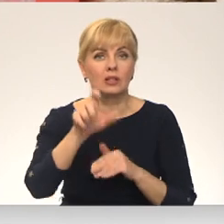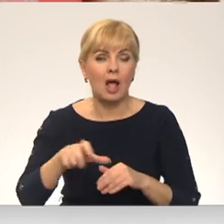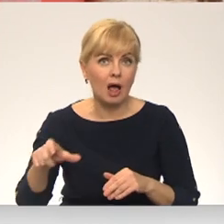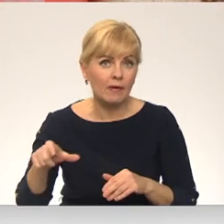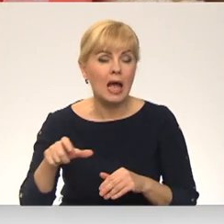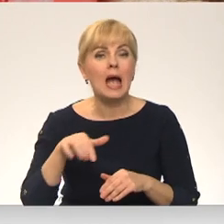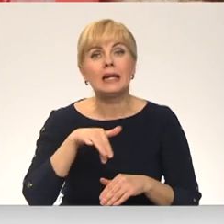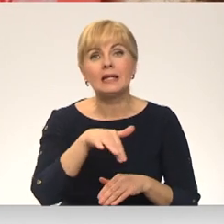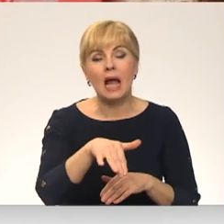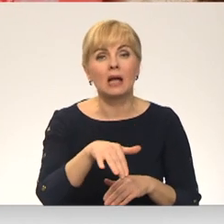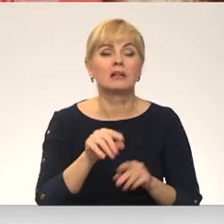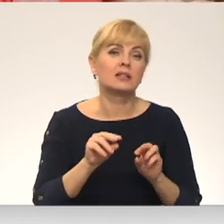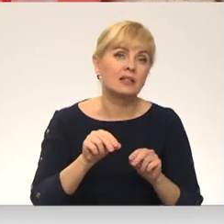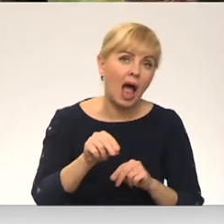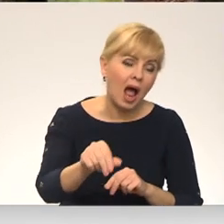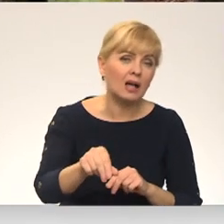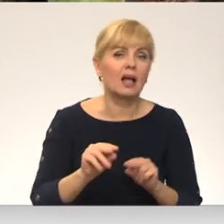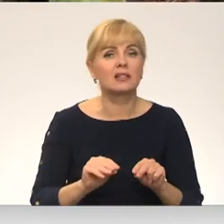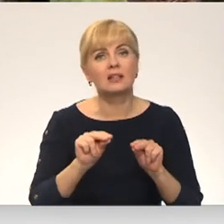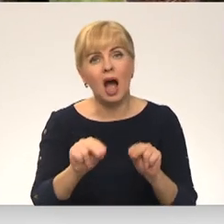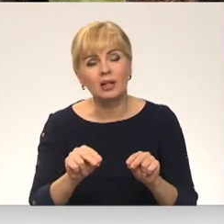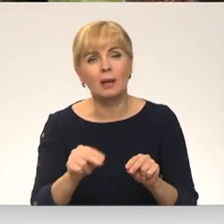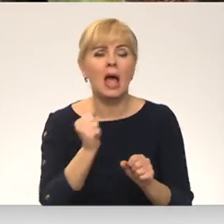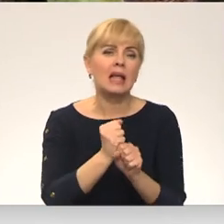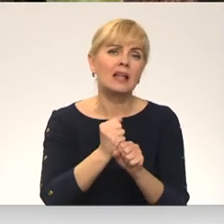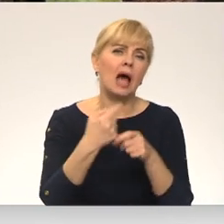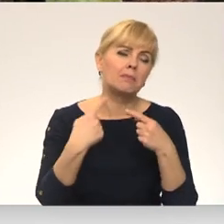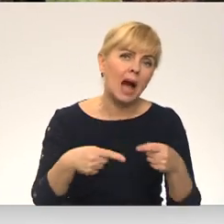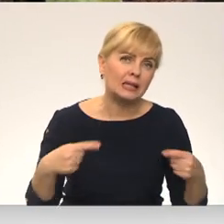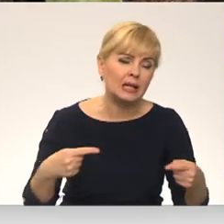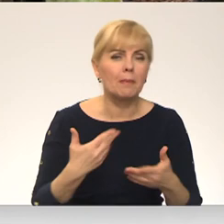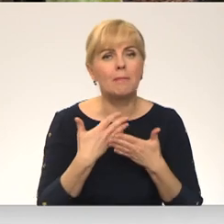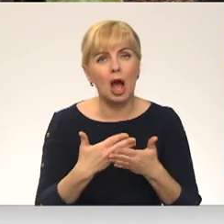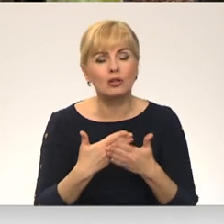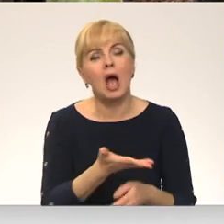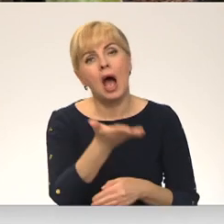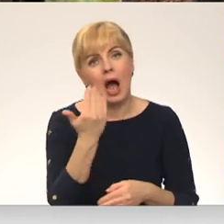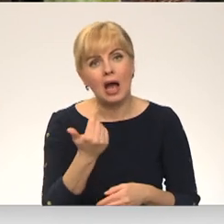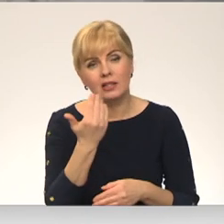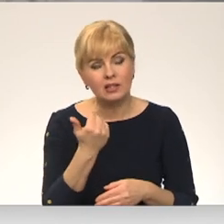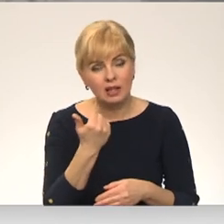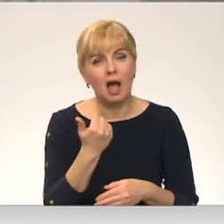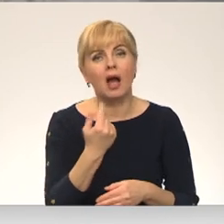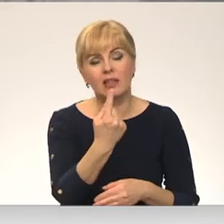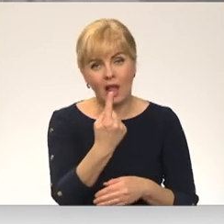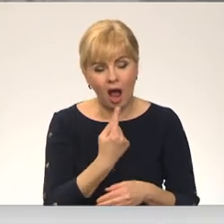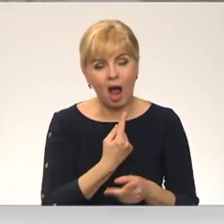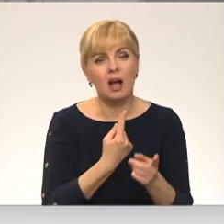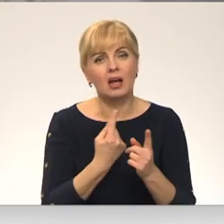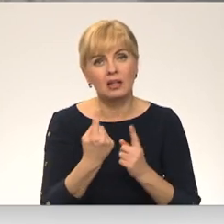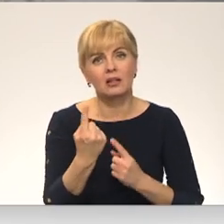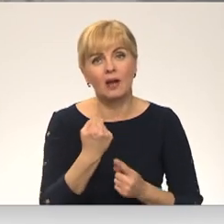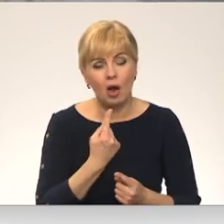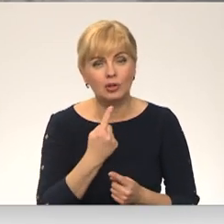pēc sēklām, stādiem, dārzrīkiem, dažādiem mēslojumiem aicinājušas nākt pakāpeniski. Katra projekta dalībnieka